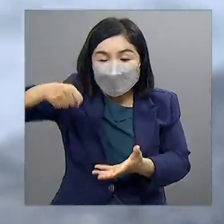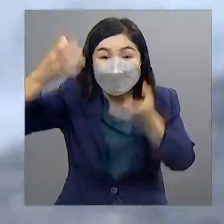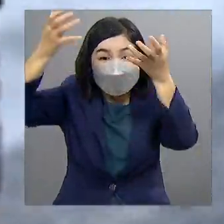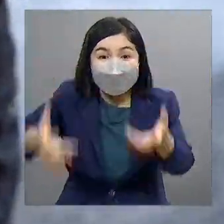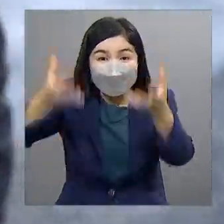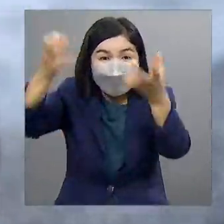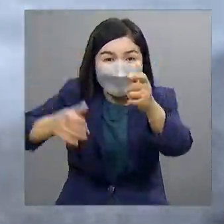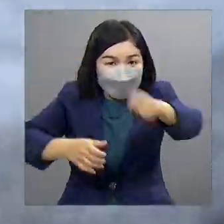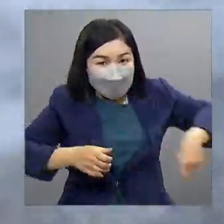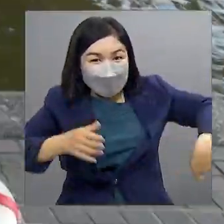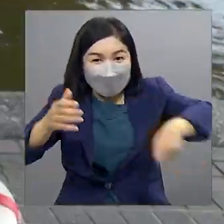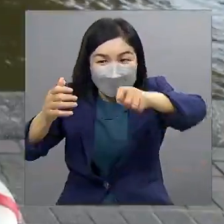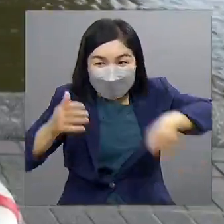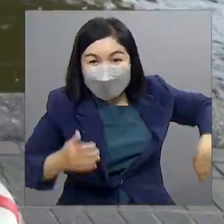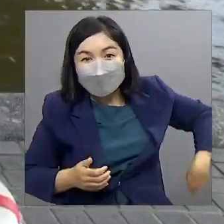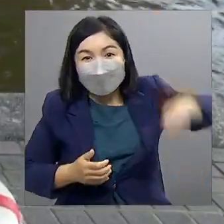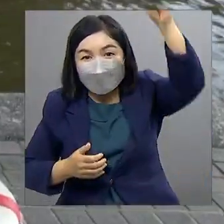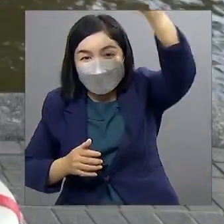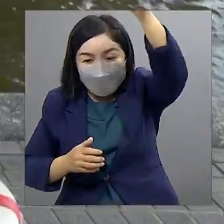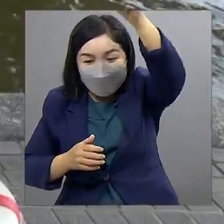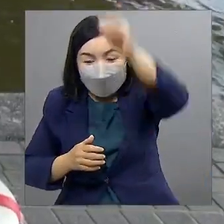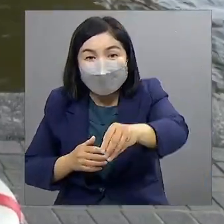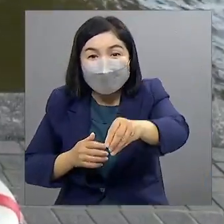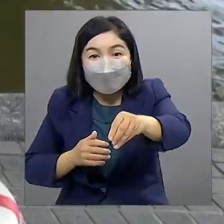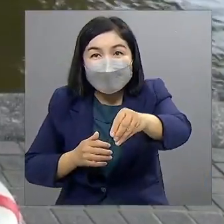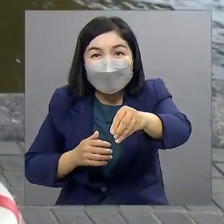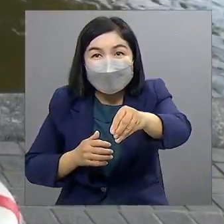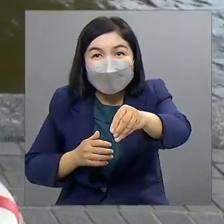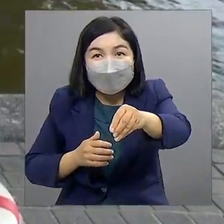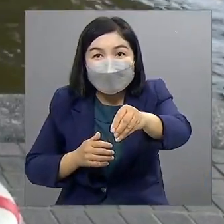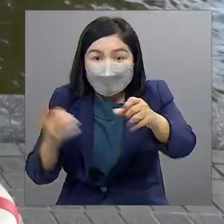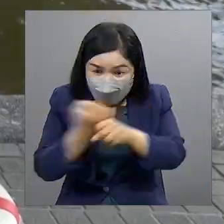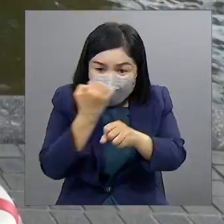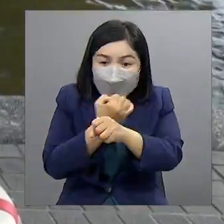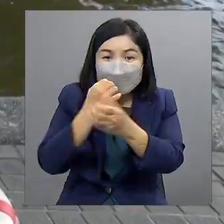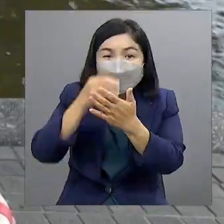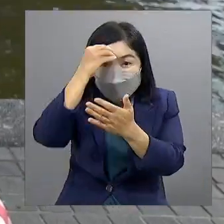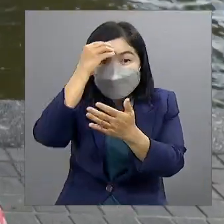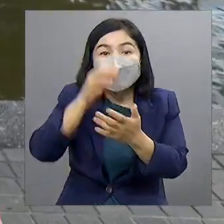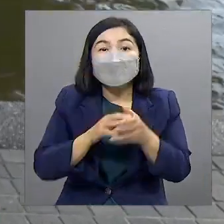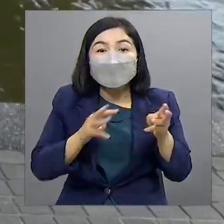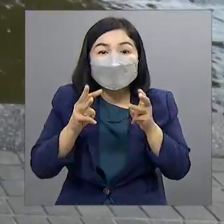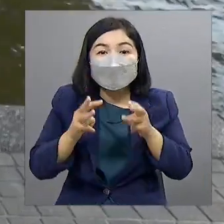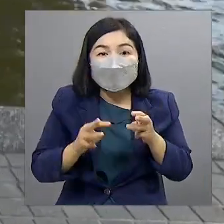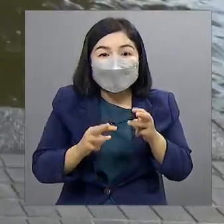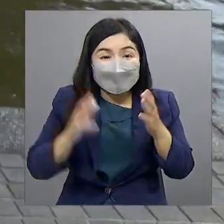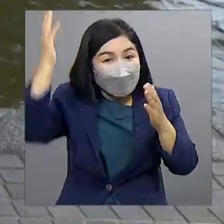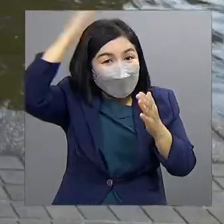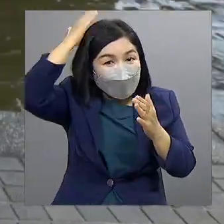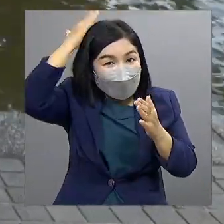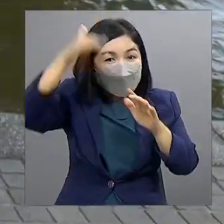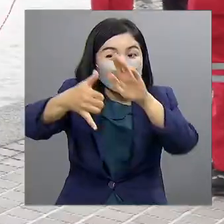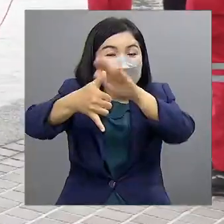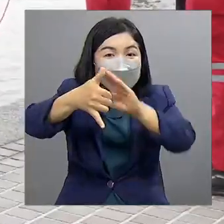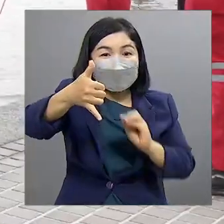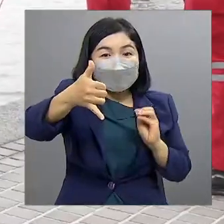ให้เขาได้แต่ลักษณะการโยนโทแบ็กต้องฝึกกันมาครับ ต้องฝึก เขาจะต้องโยนให้ข้ามหัวศีรษะไปเพื่อเชือกมันพาดข้